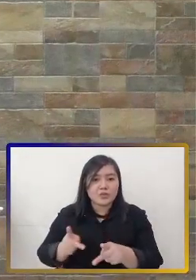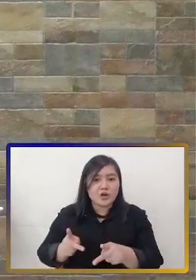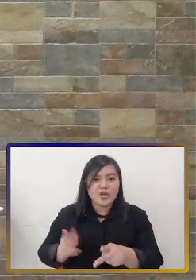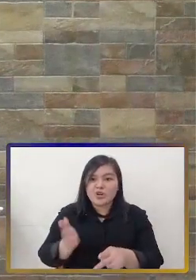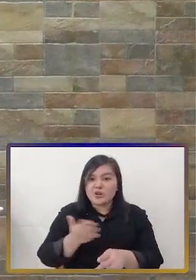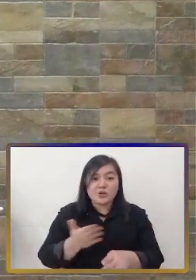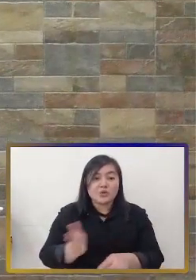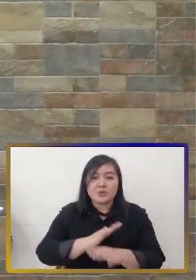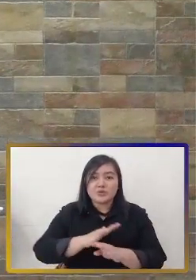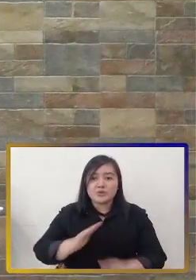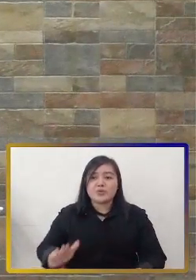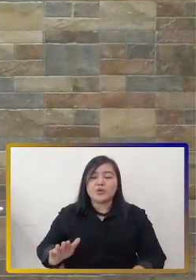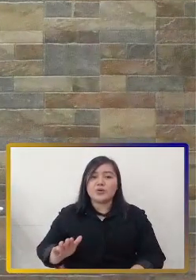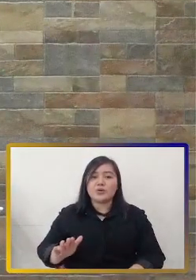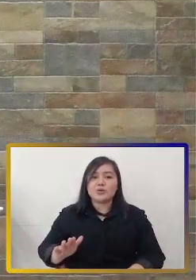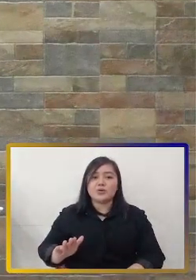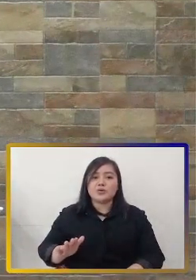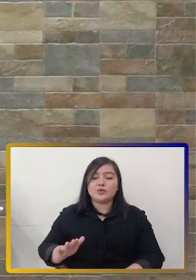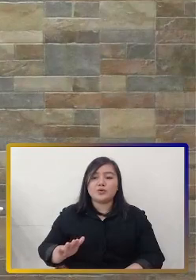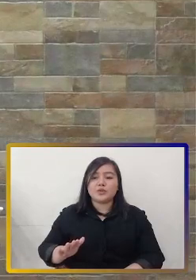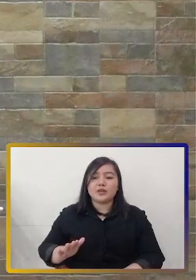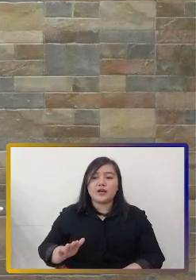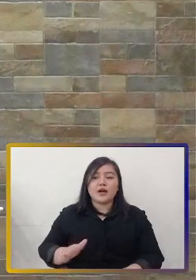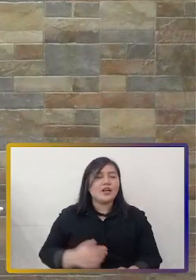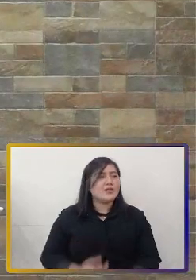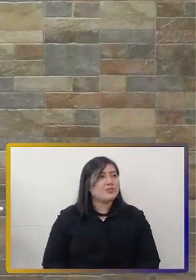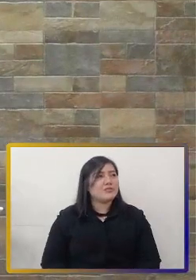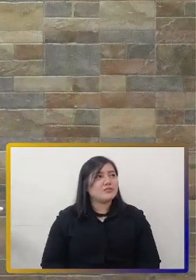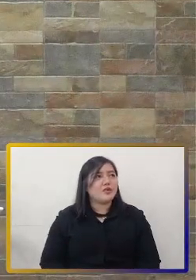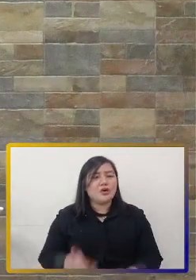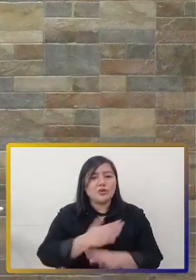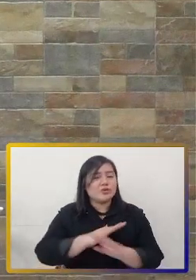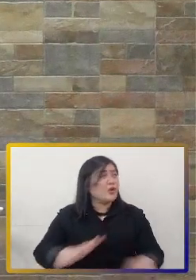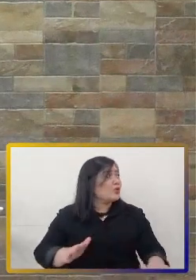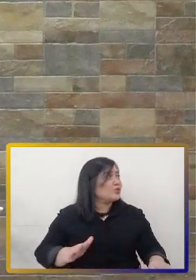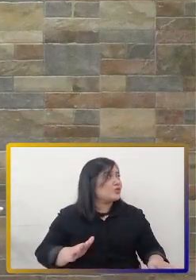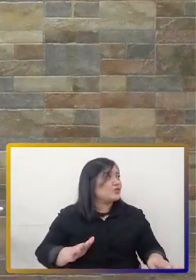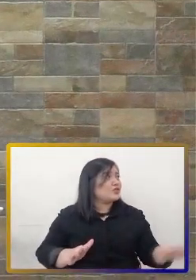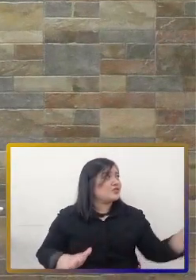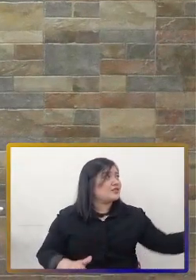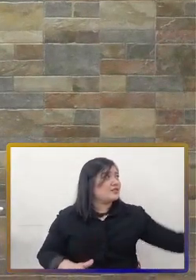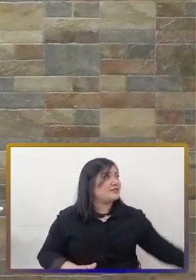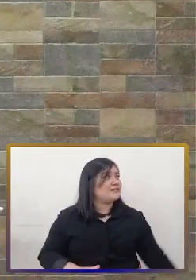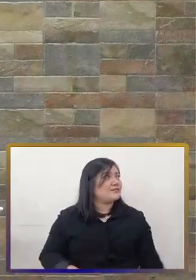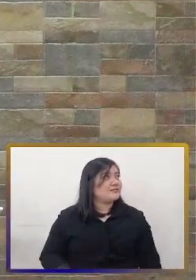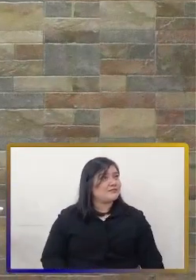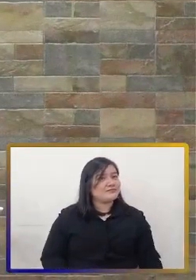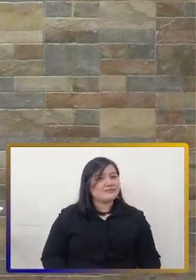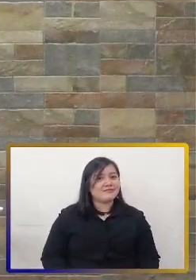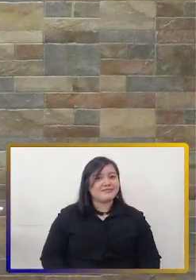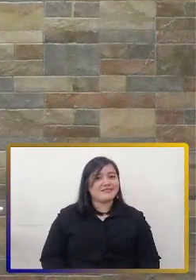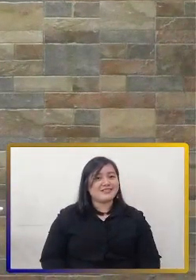yan. Ipinapanalangin po natin yan. Alright? Because yan po yung